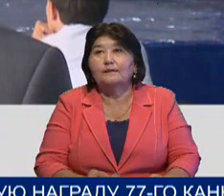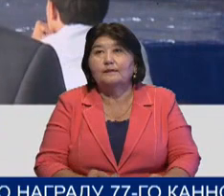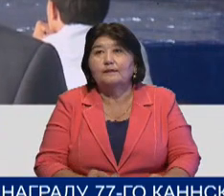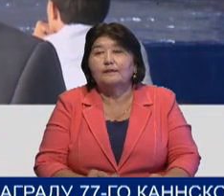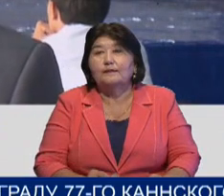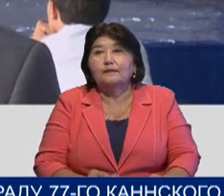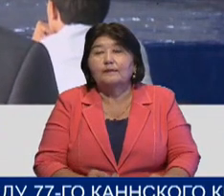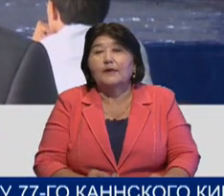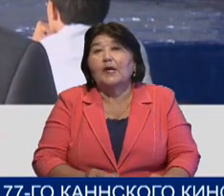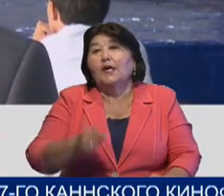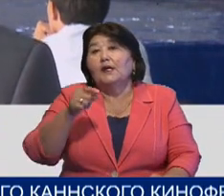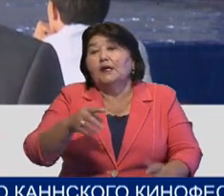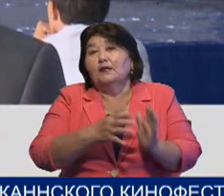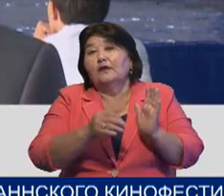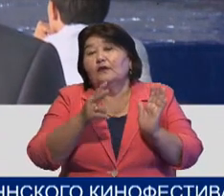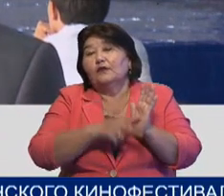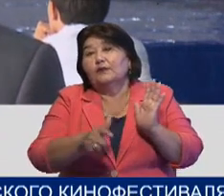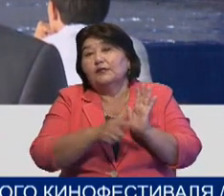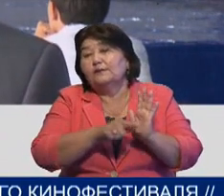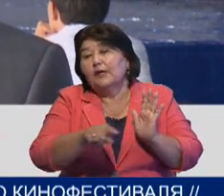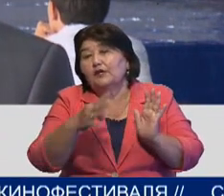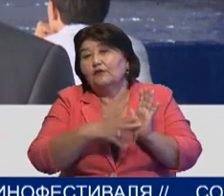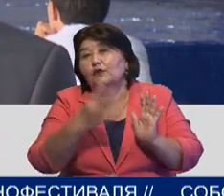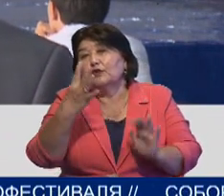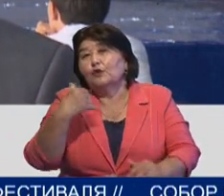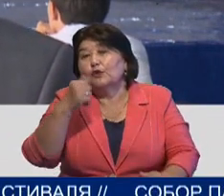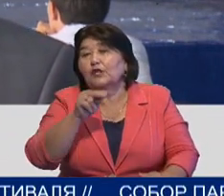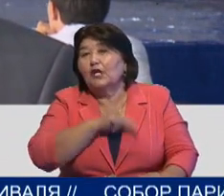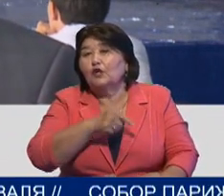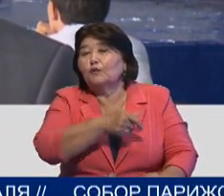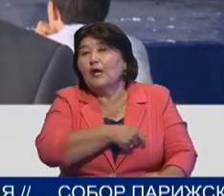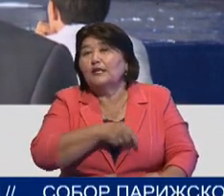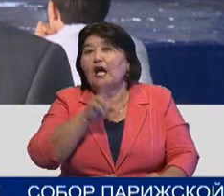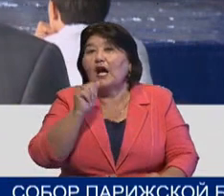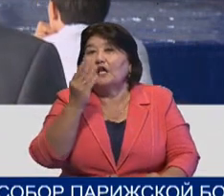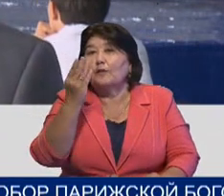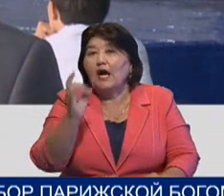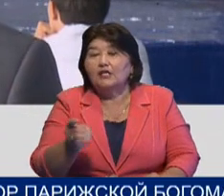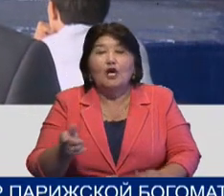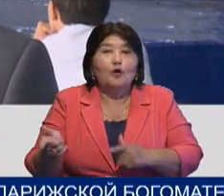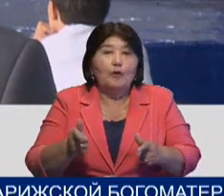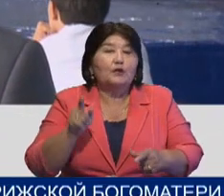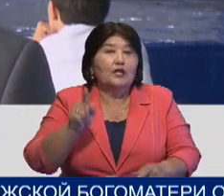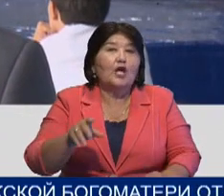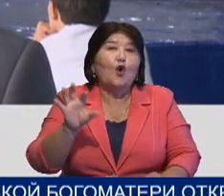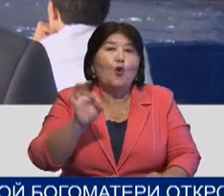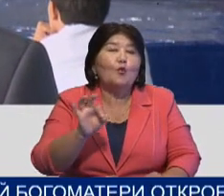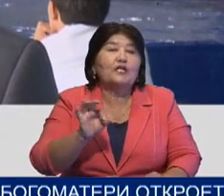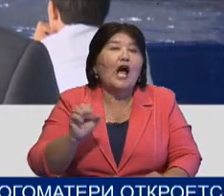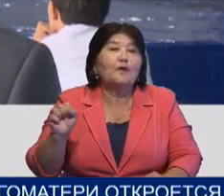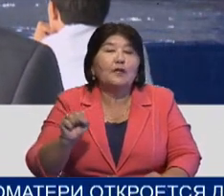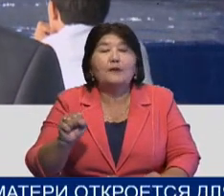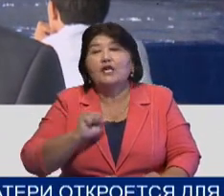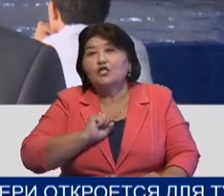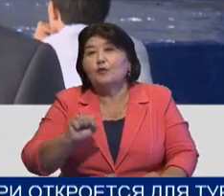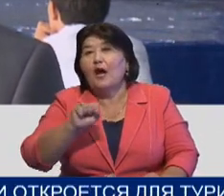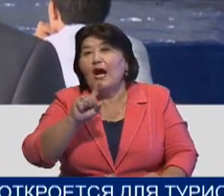области с 1987 по го тренером вше подготовил тогда урна Аманова